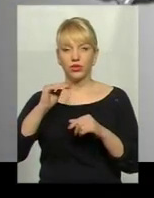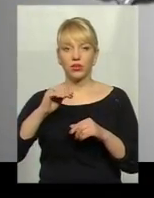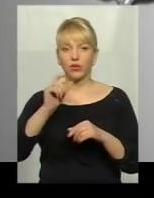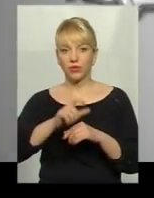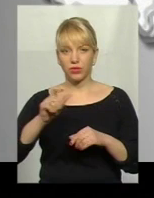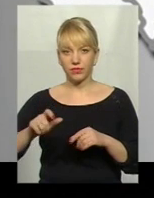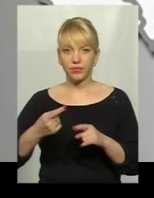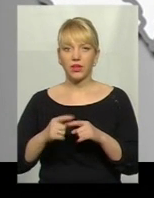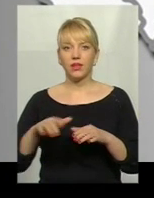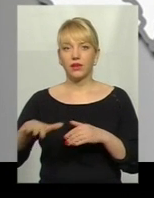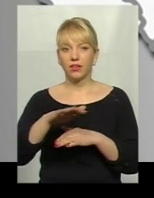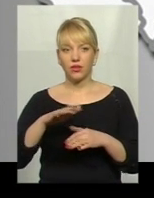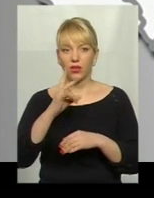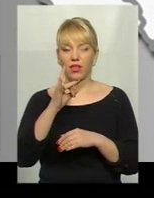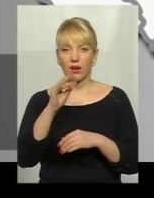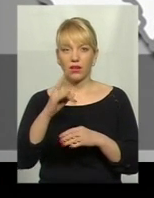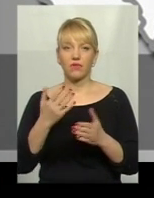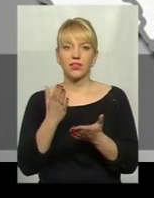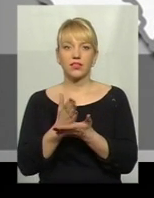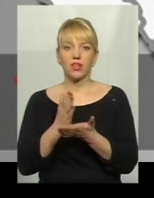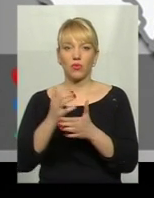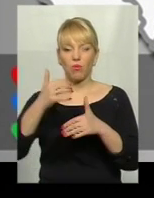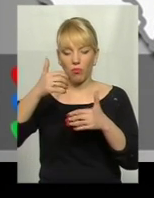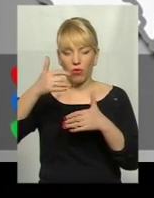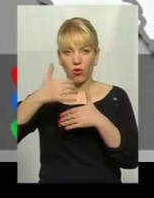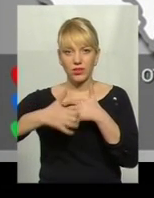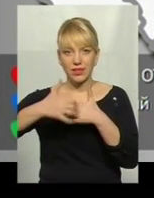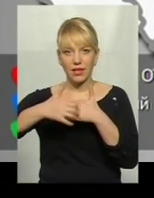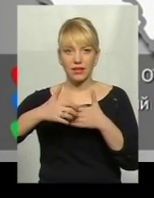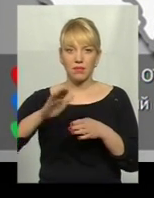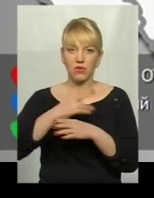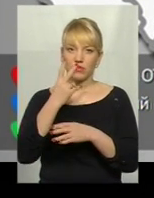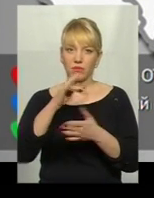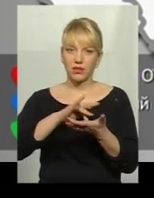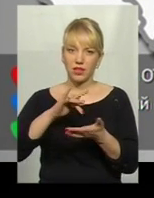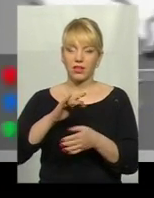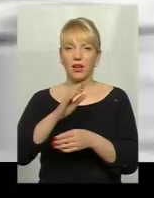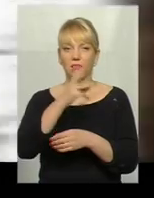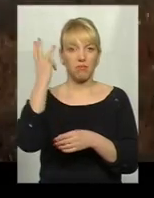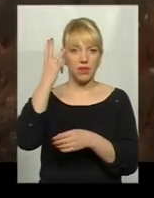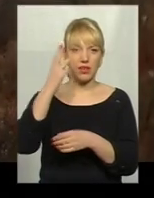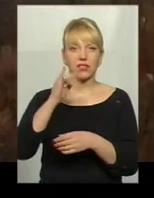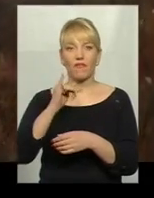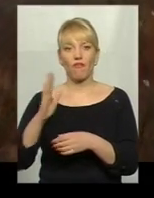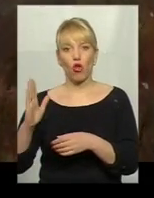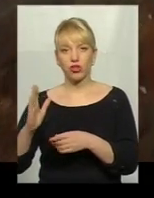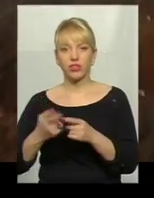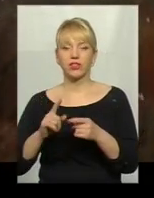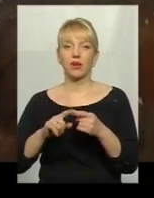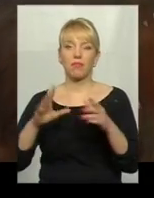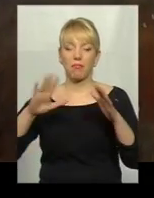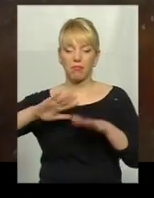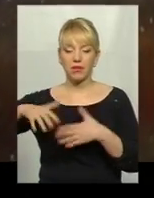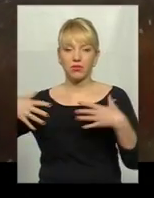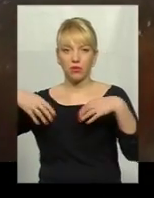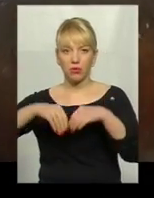Територія Наркевицької об'єднаної громади знаходиться якраз посередині, між двома центрами – Хмельницьким та Волочиськом. Після об'єднання громада